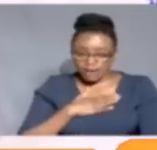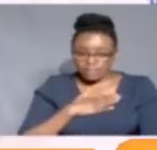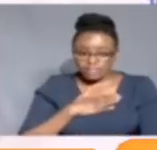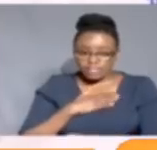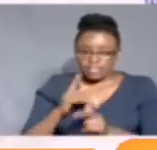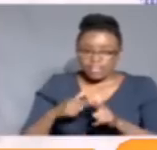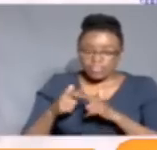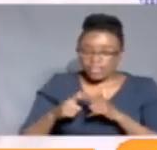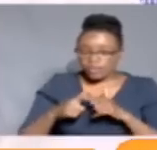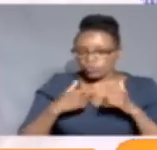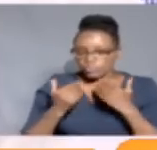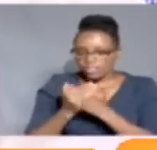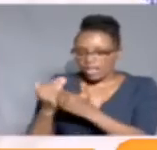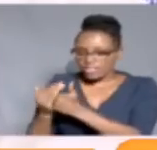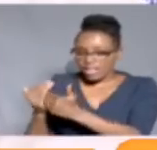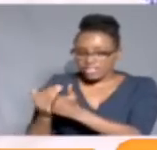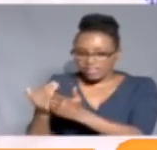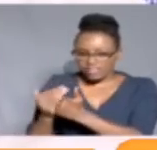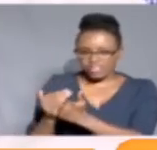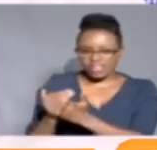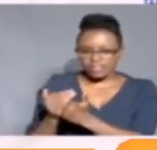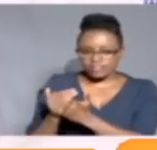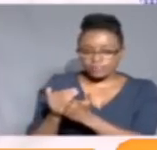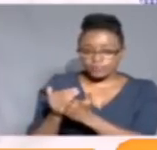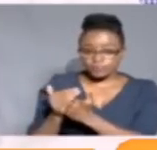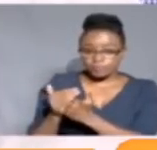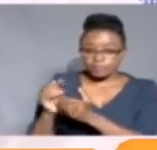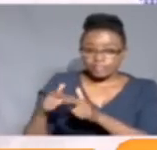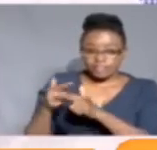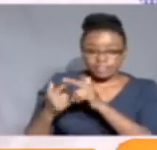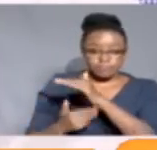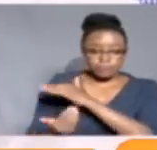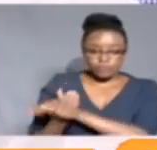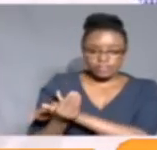Haya, akashughulikiwa na asubuhi